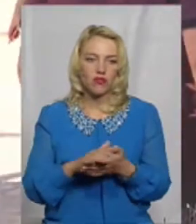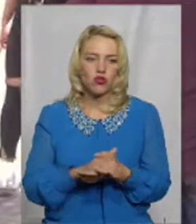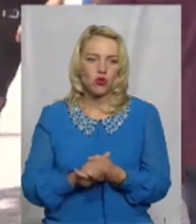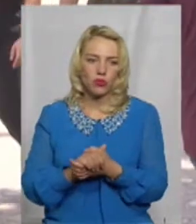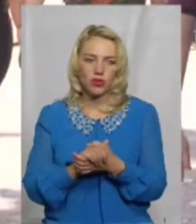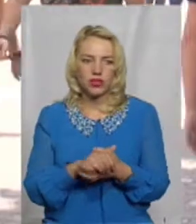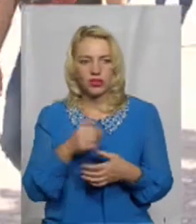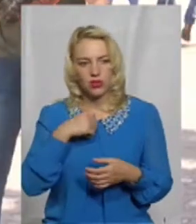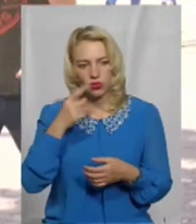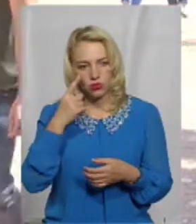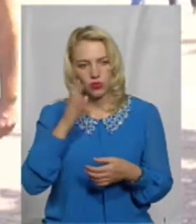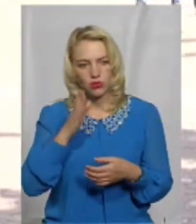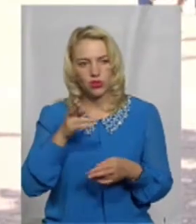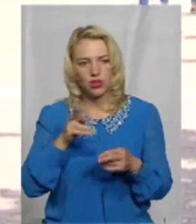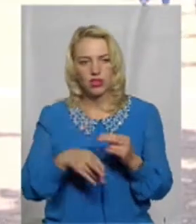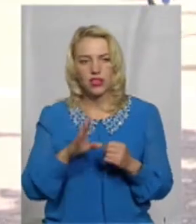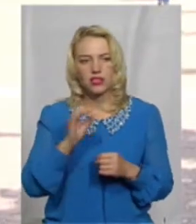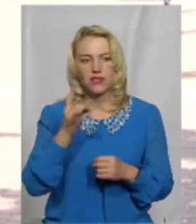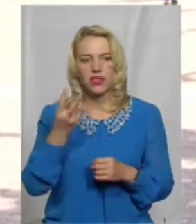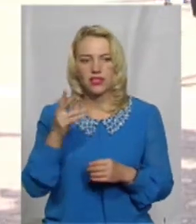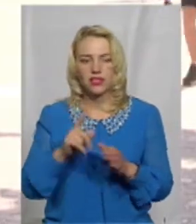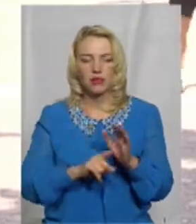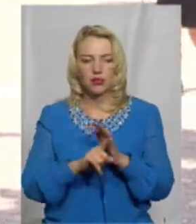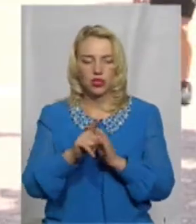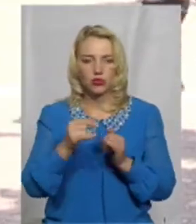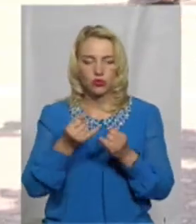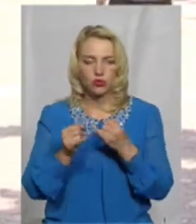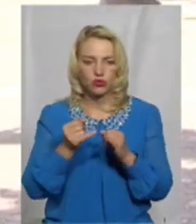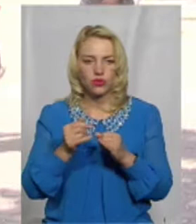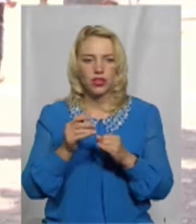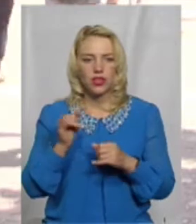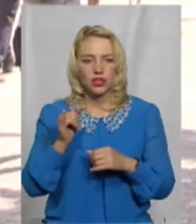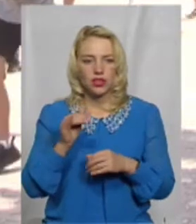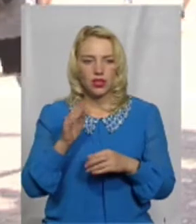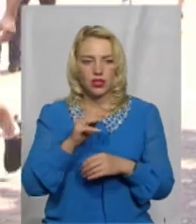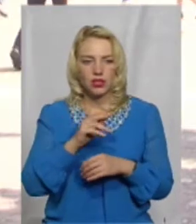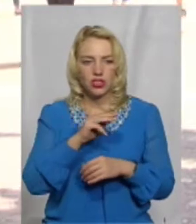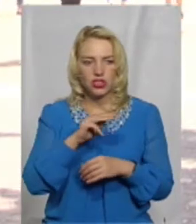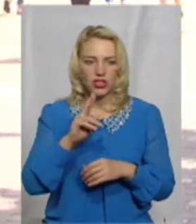буде десь кінець вересня, на початку жовтня. Управління ЖКГ буде